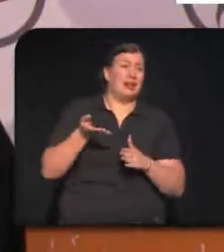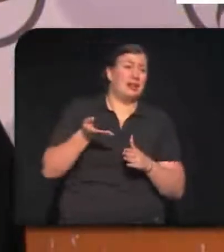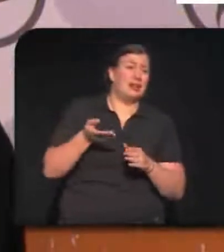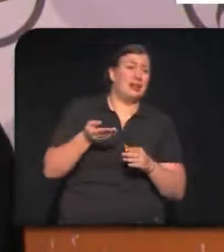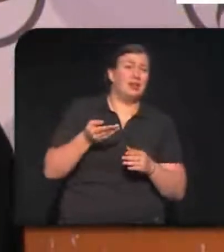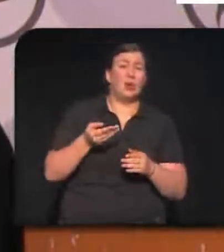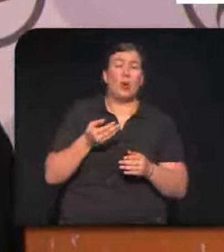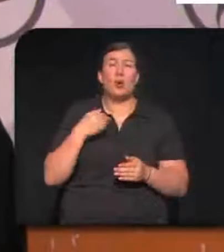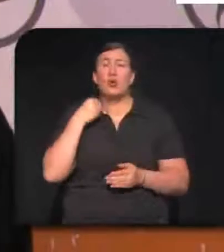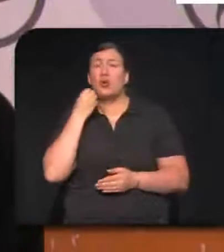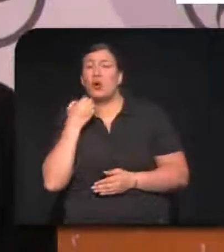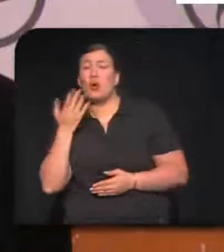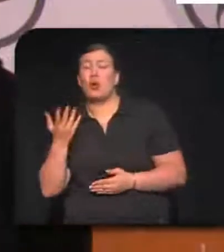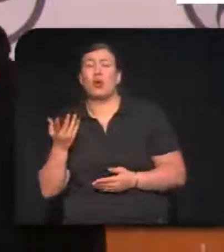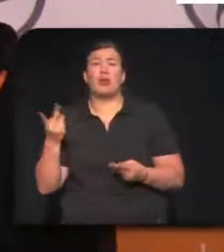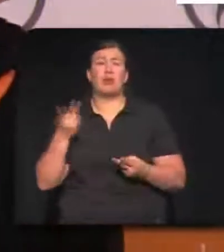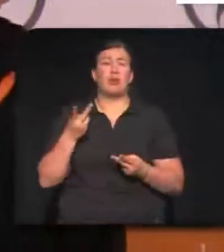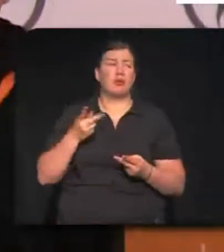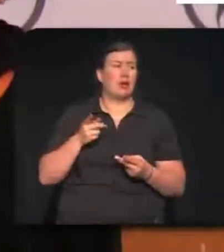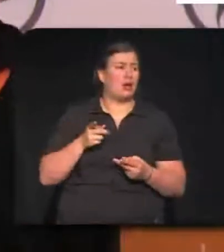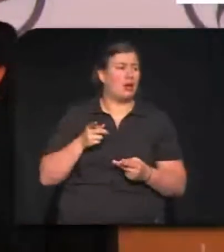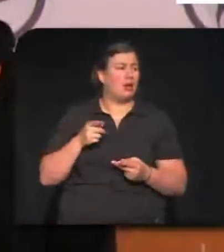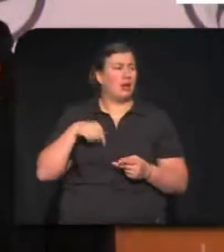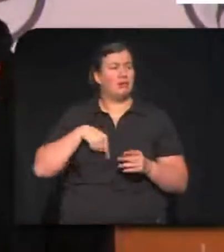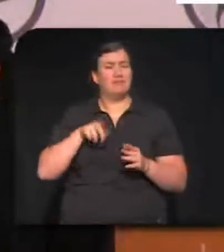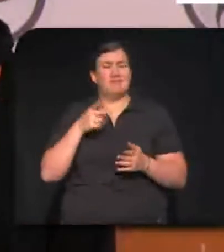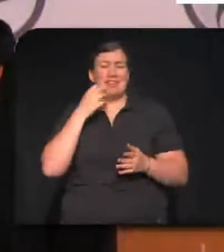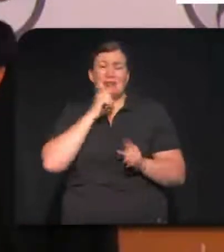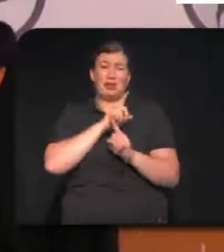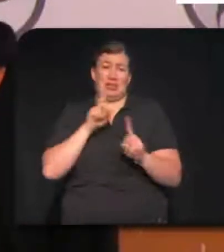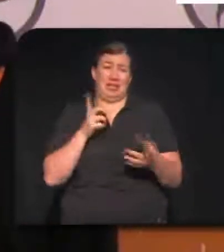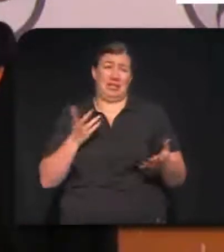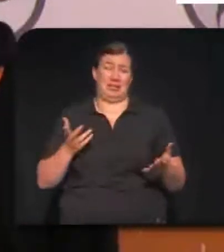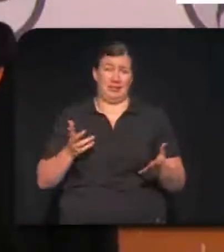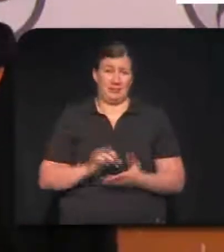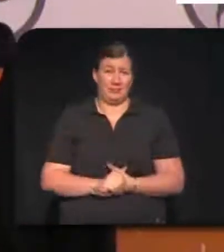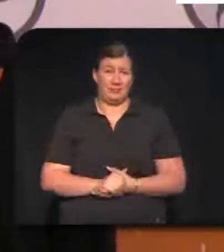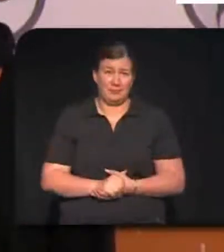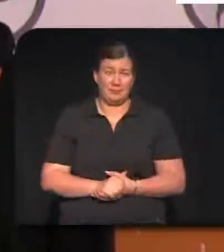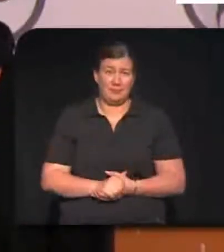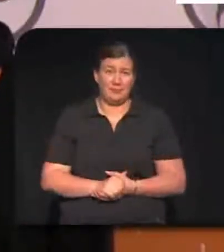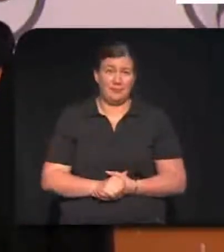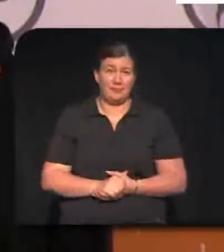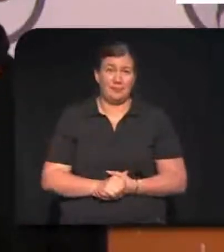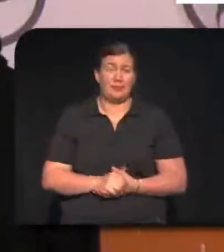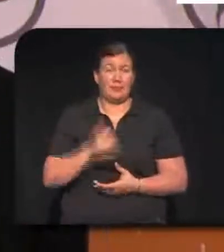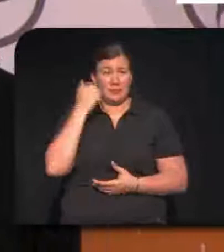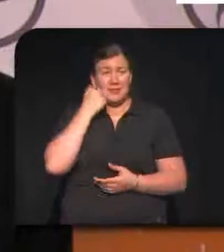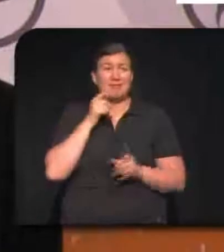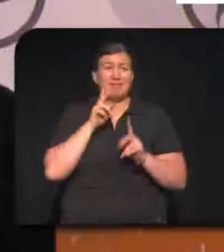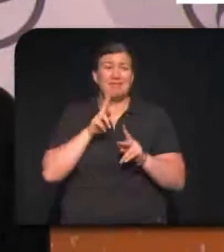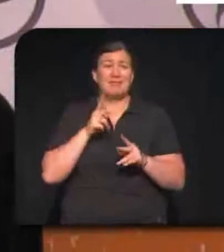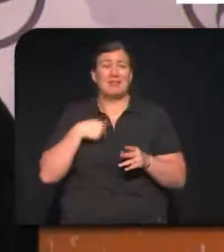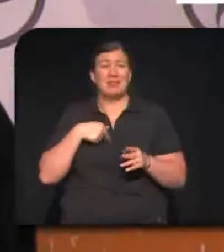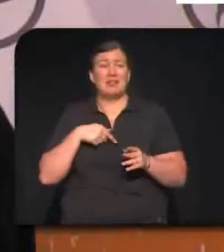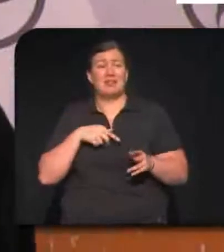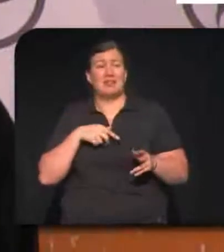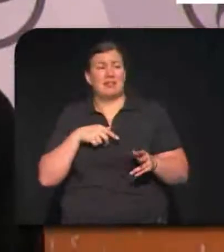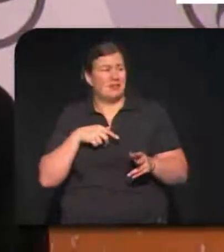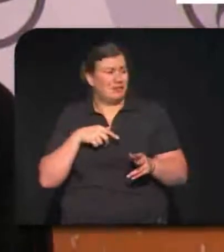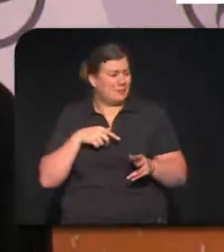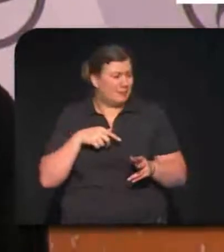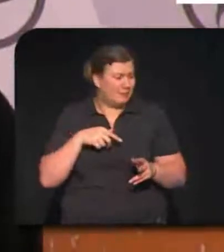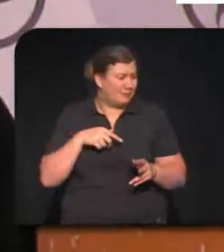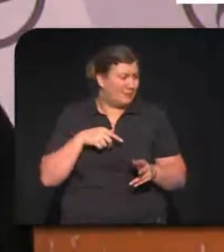Dinge gibt die anfechtbar sind oder nicht nichtig und dass wir uns dann jetzt die nächsten Monate und Jahre damit